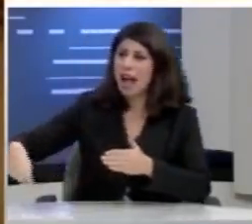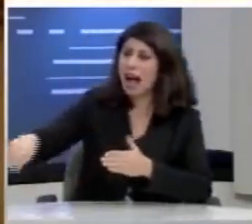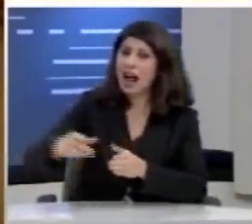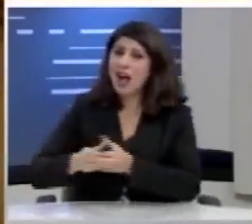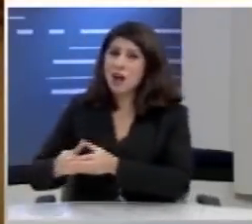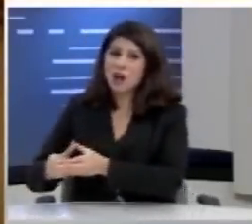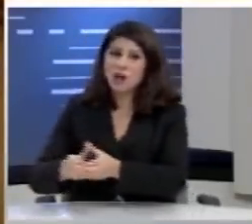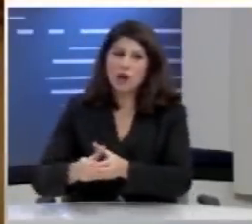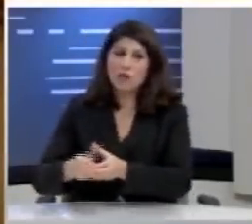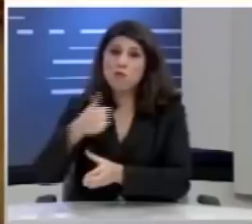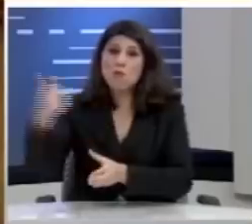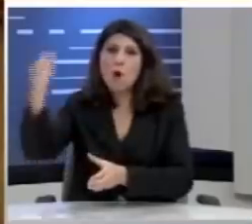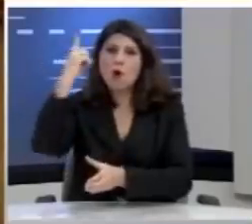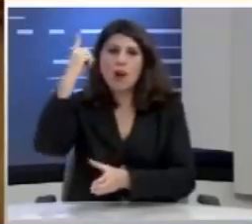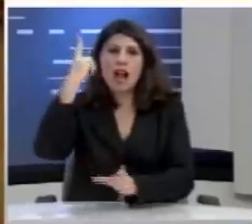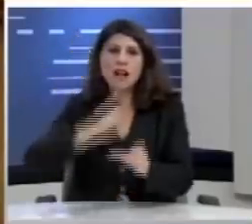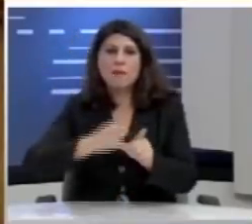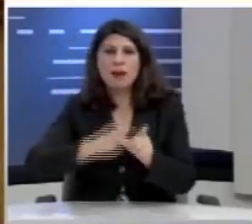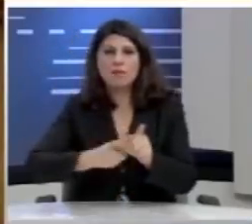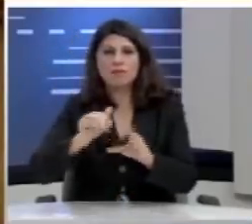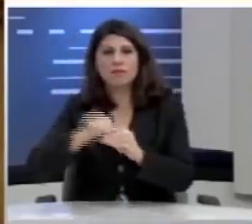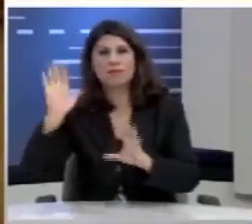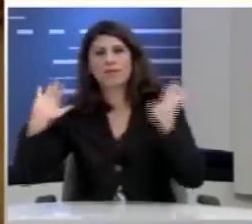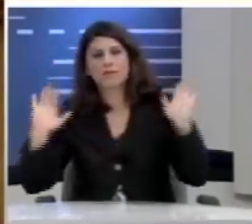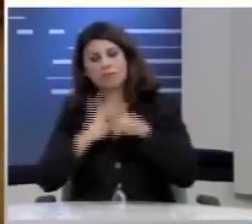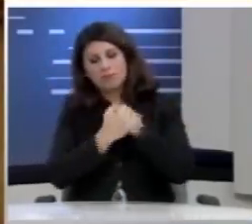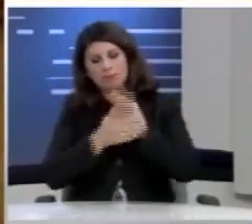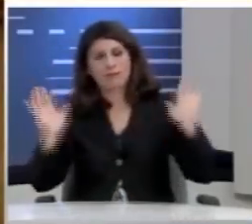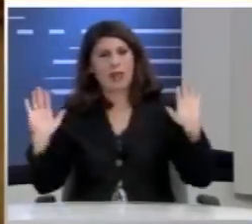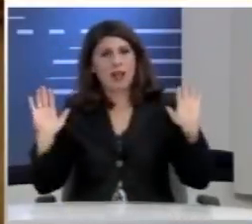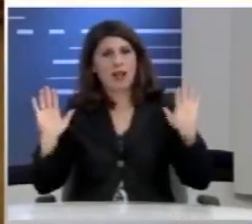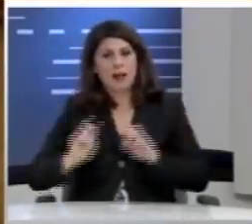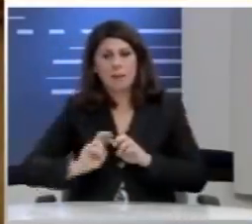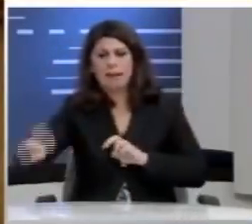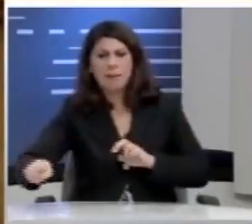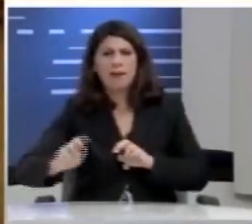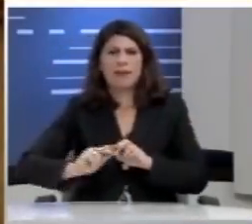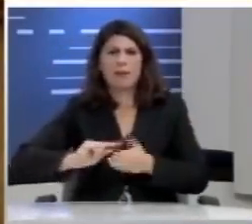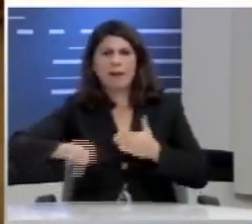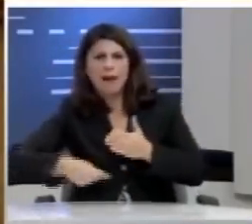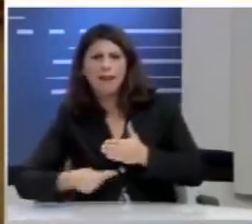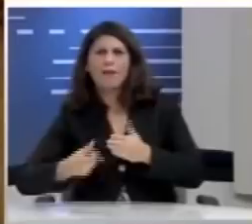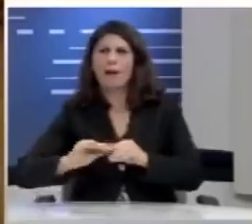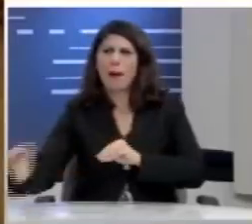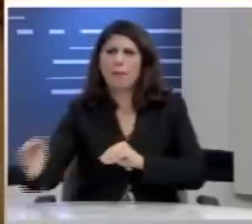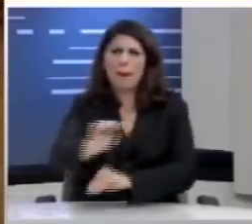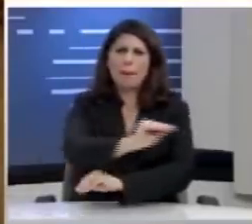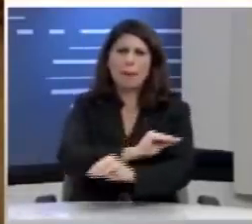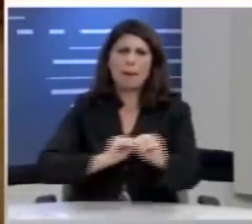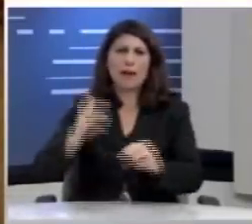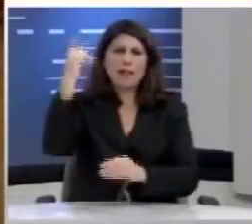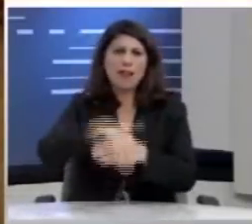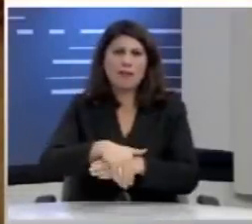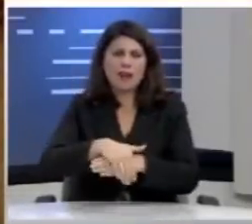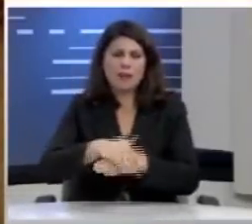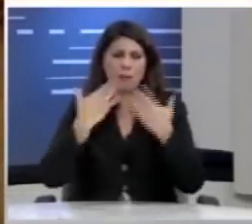από όλα τα κόμματα πλην ΚΚΕ, με τις μεταγραφές, με τις μεταπηδήσεις από το ένα κόμμα στο άλλο εν μία